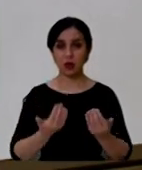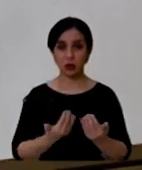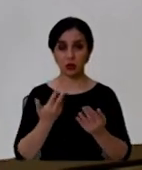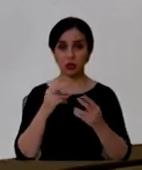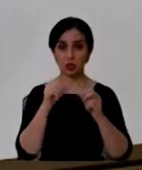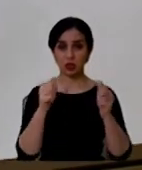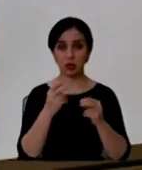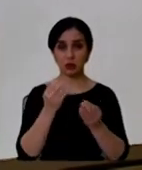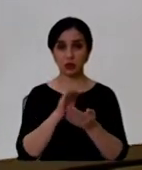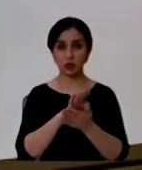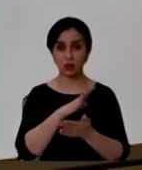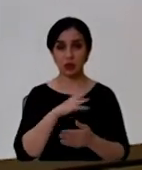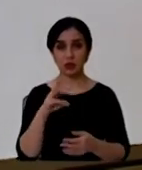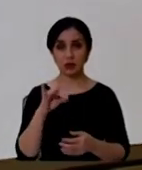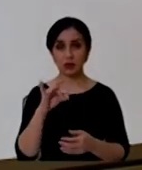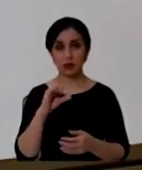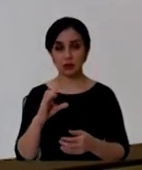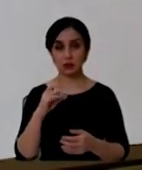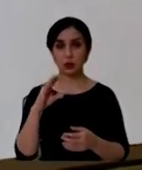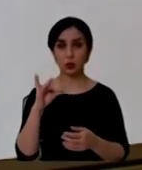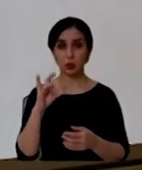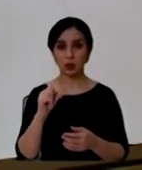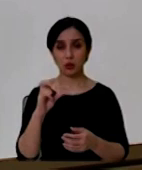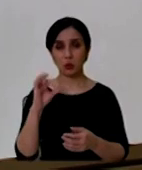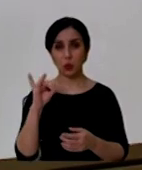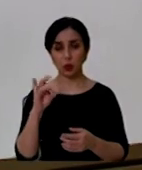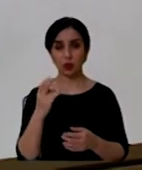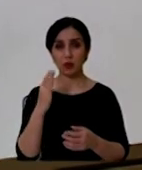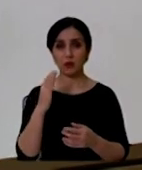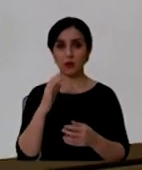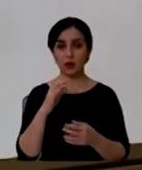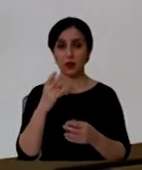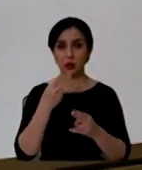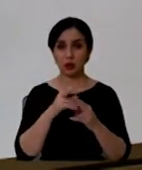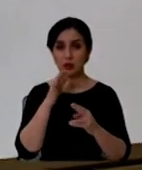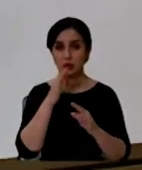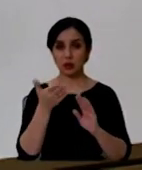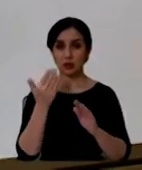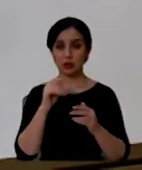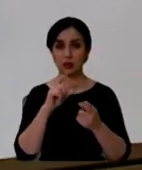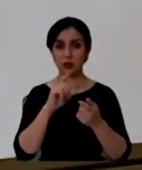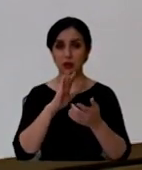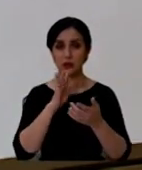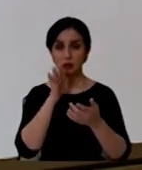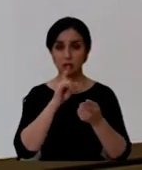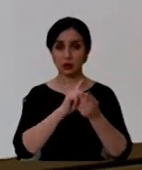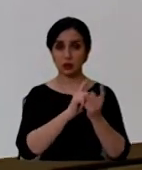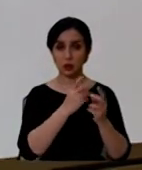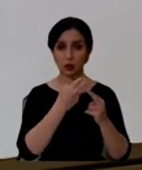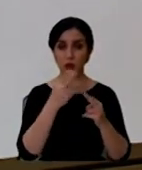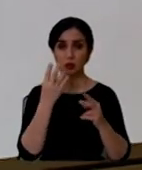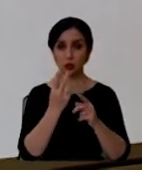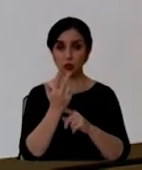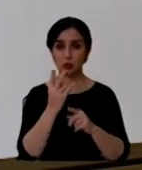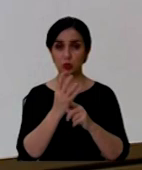yunglətlərə